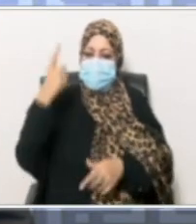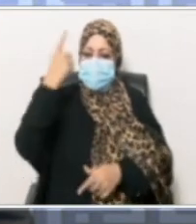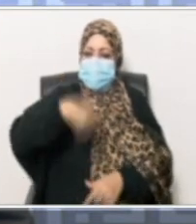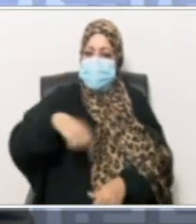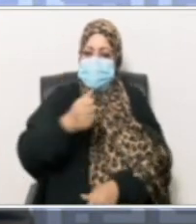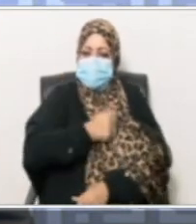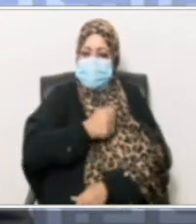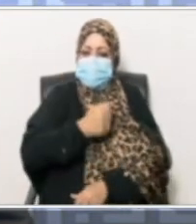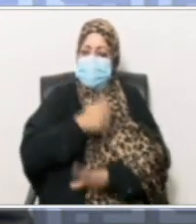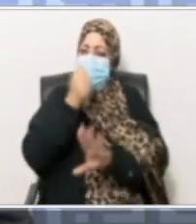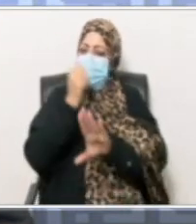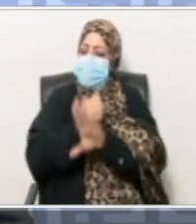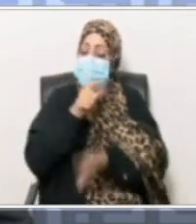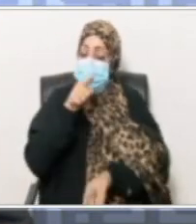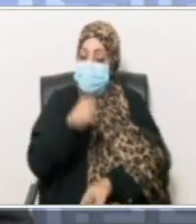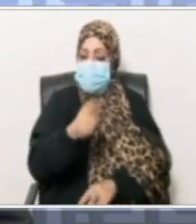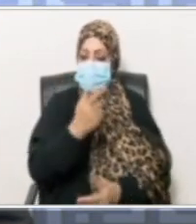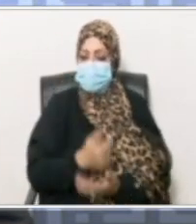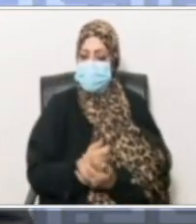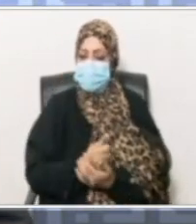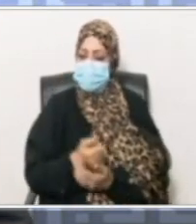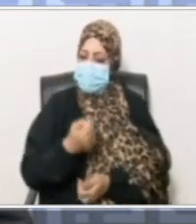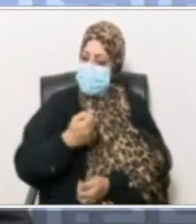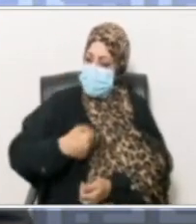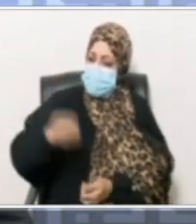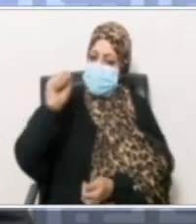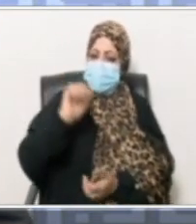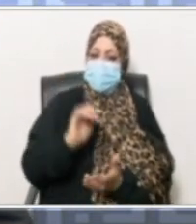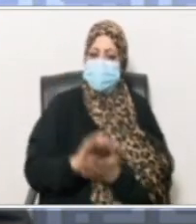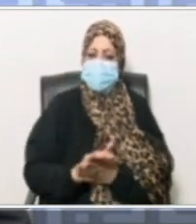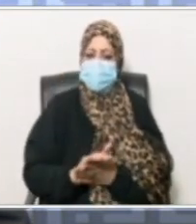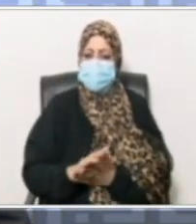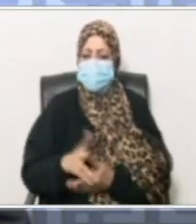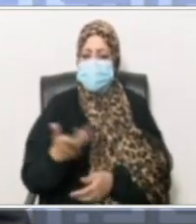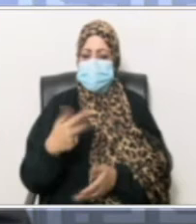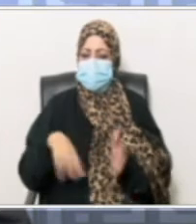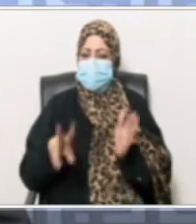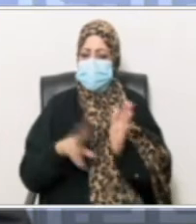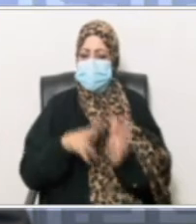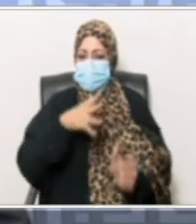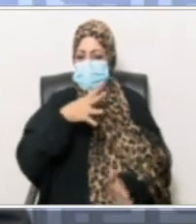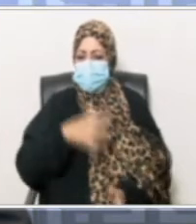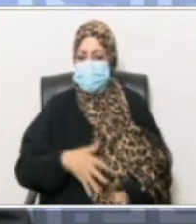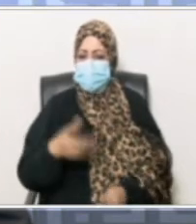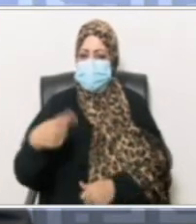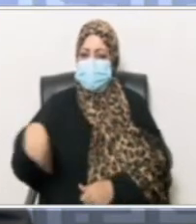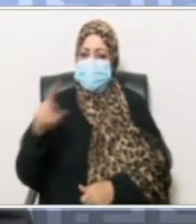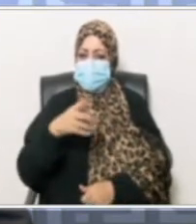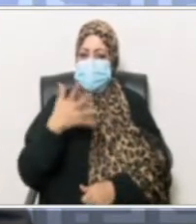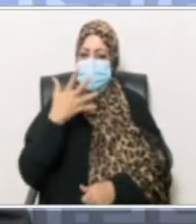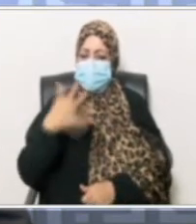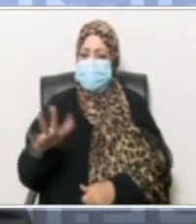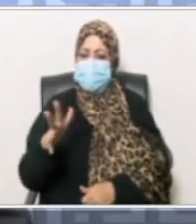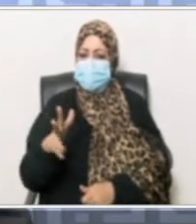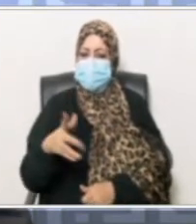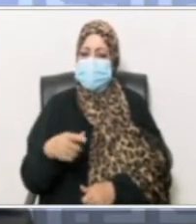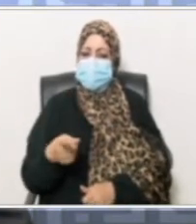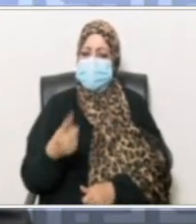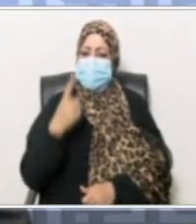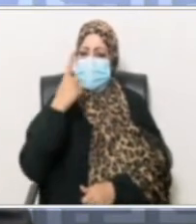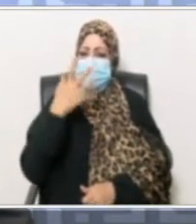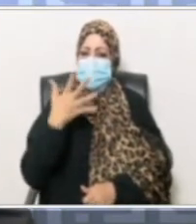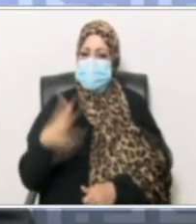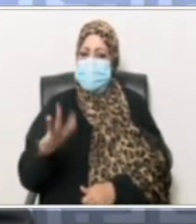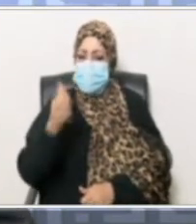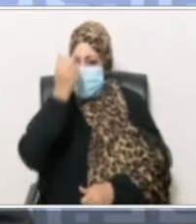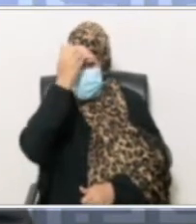فطالبان كافحت 20 سنة وقدمت 50 ألف شهيد حتى أخرجوا هذا